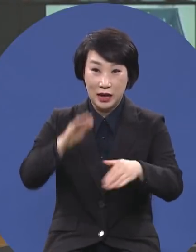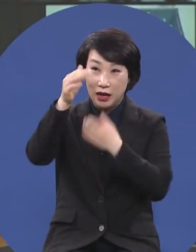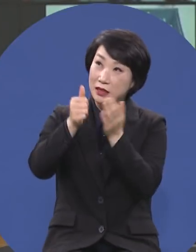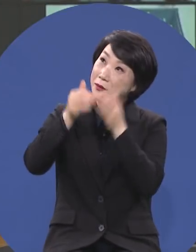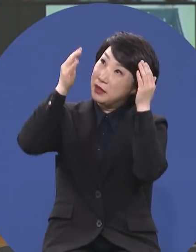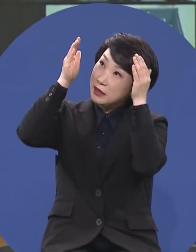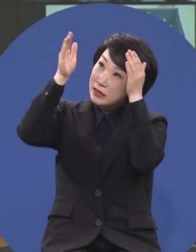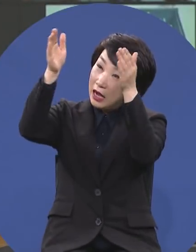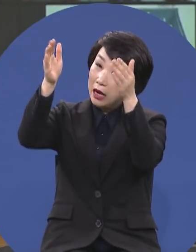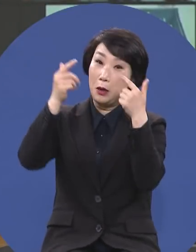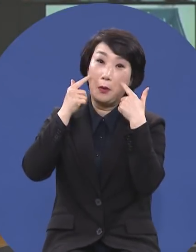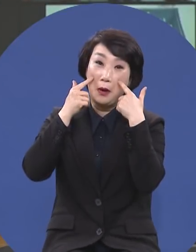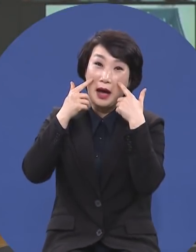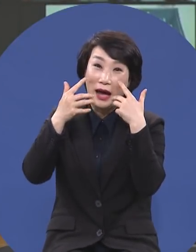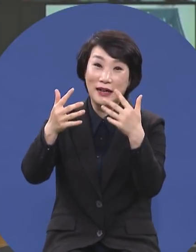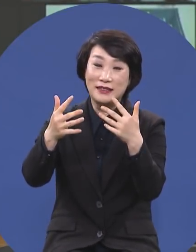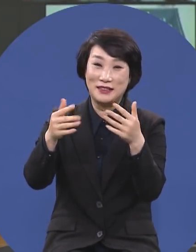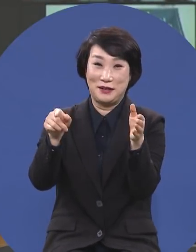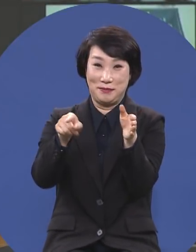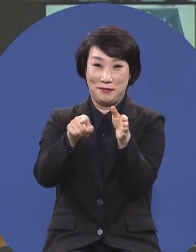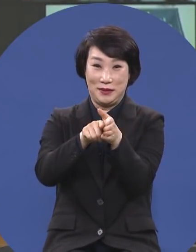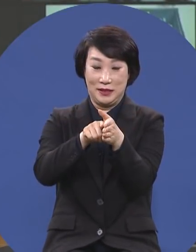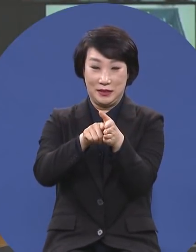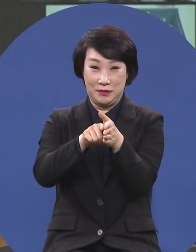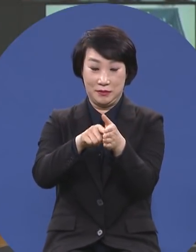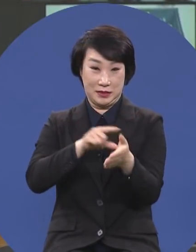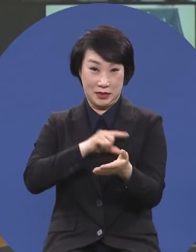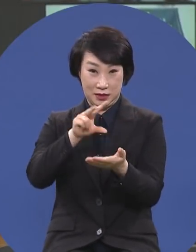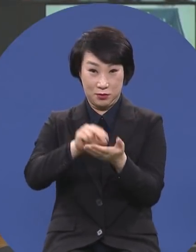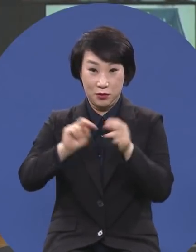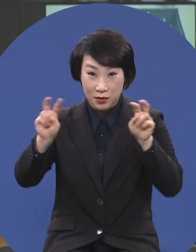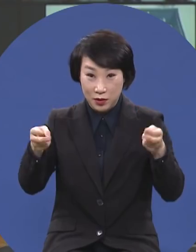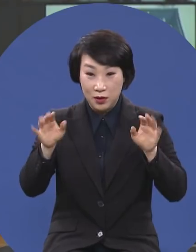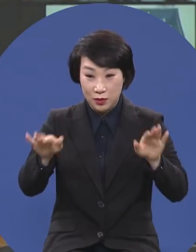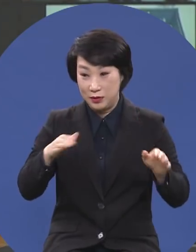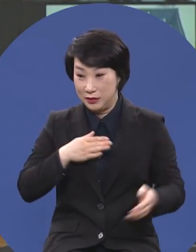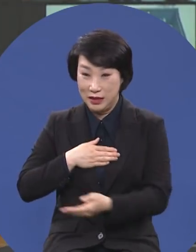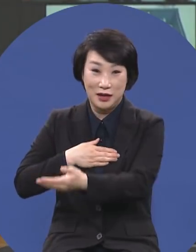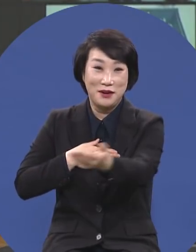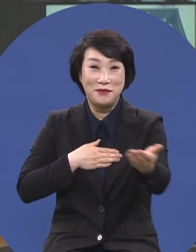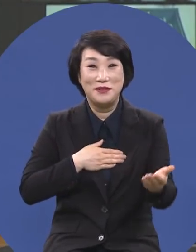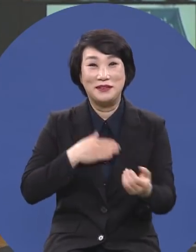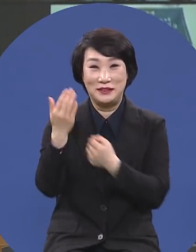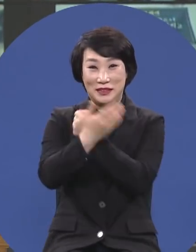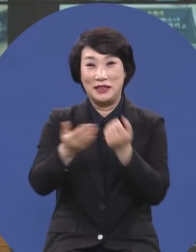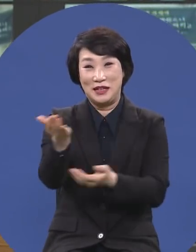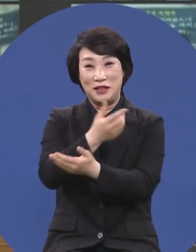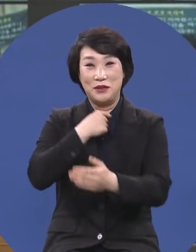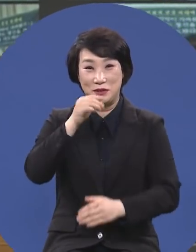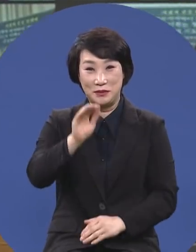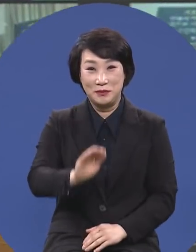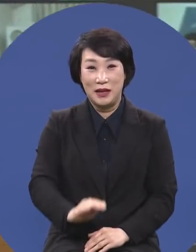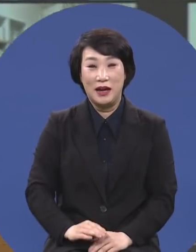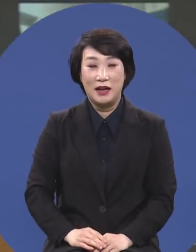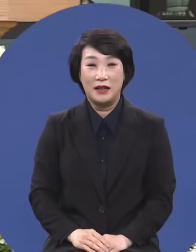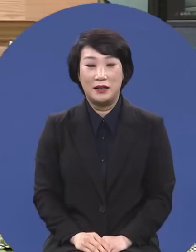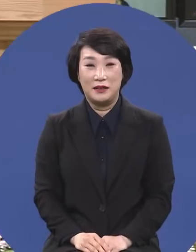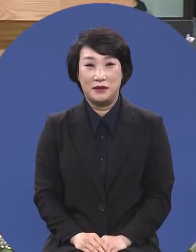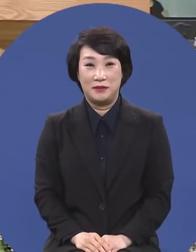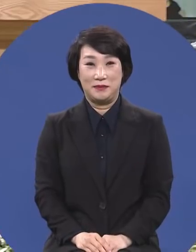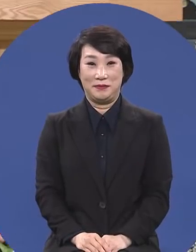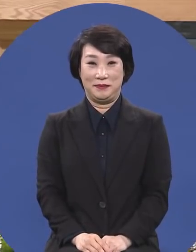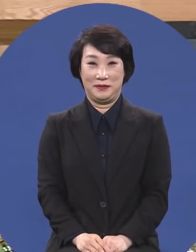향한 확실한 믿음이라고 하는 제목으로 은혜를 나누고자 합니다.